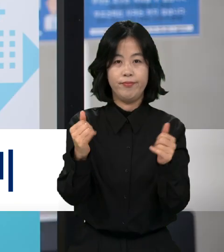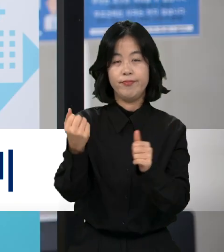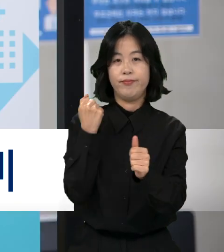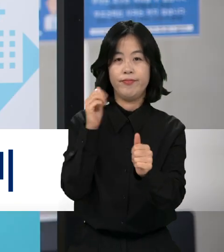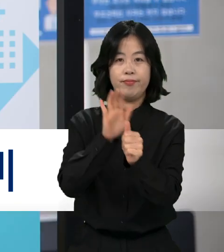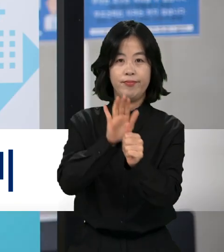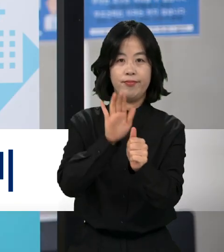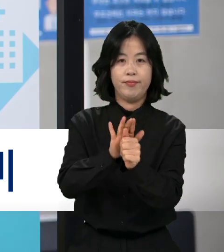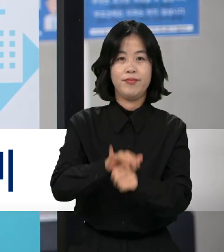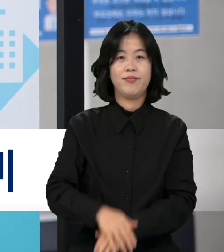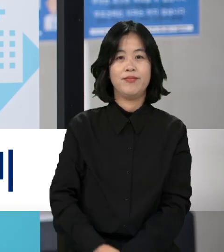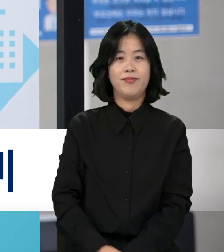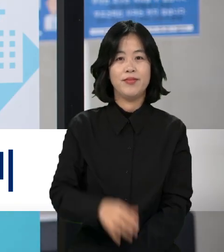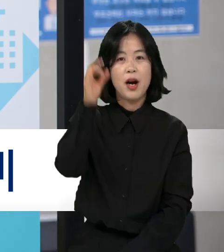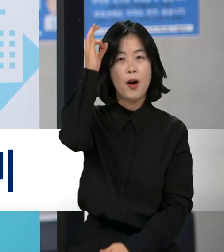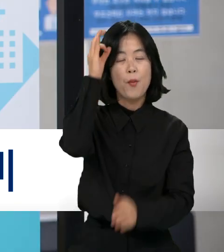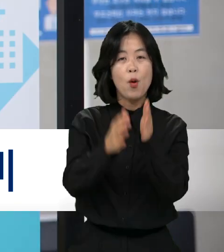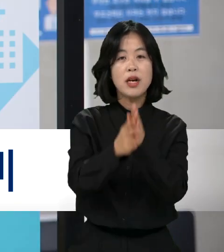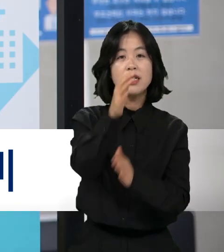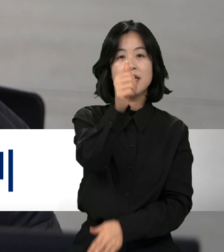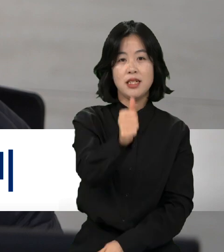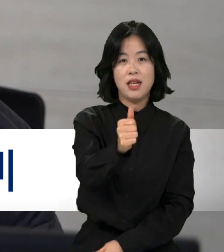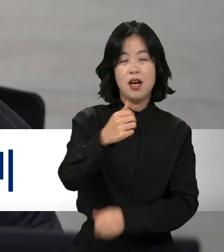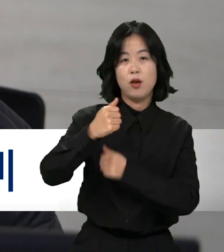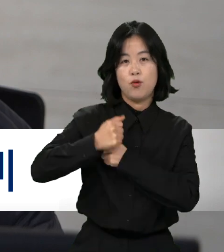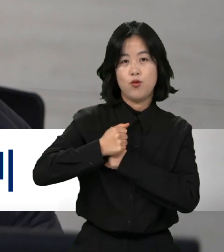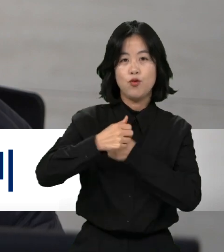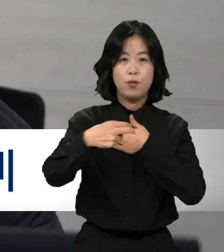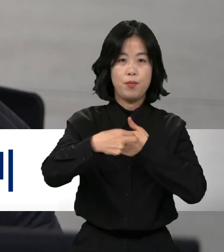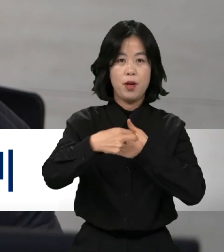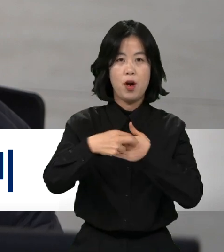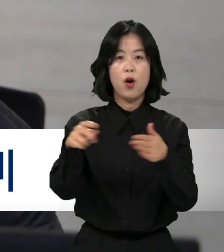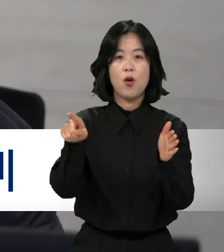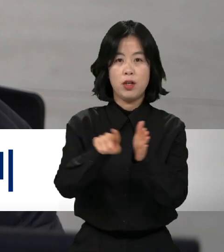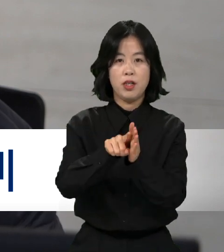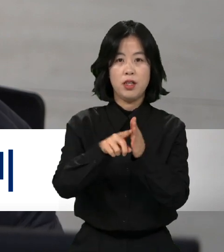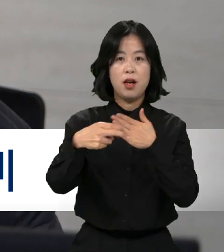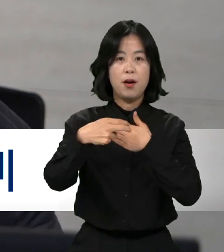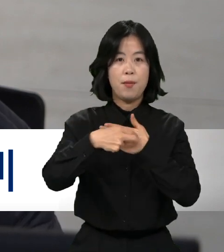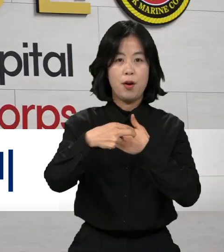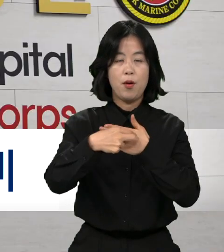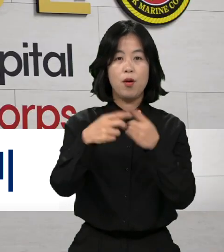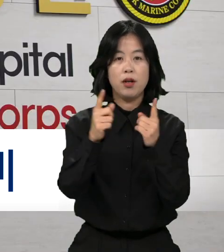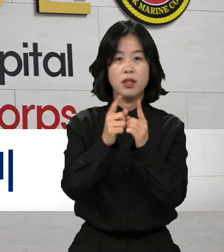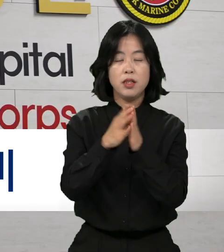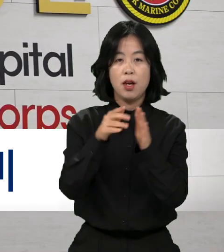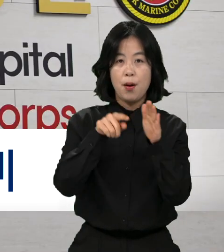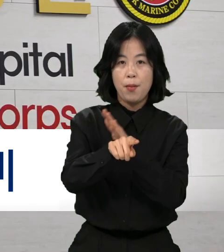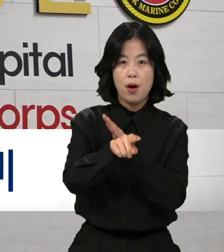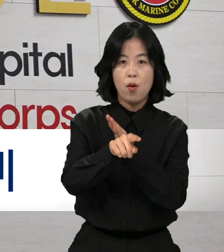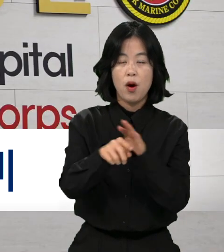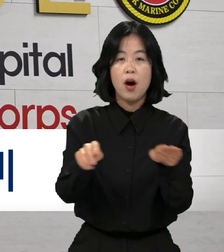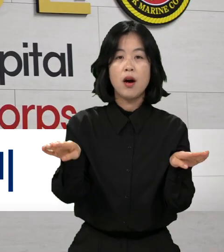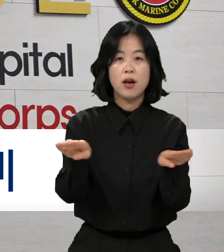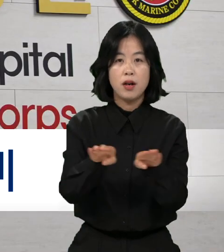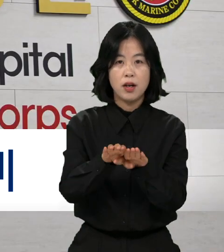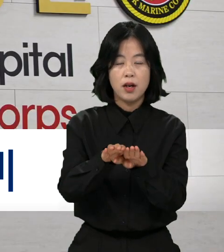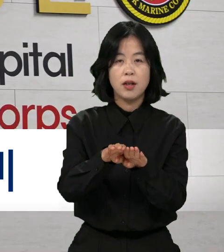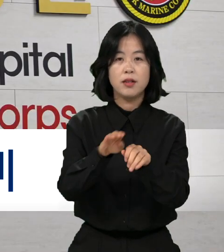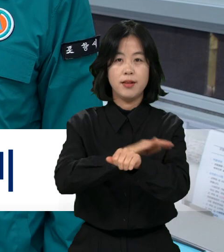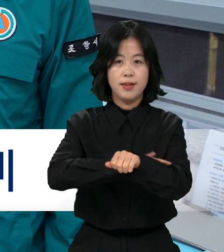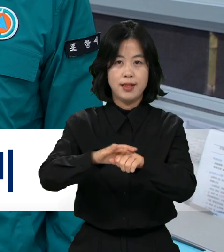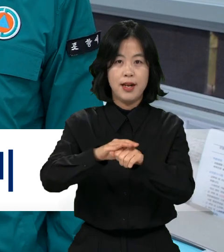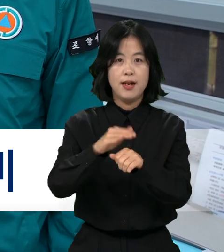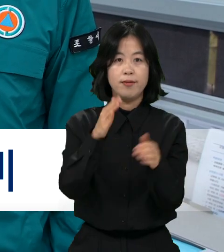관계자들을 격려했습니다 이날 해군 포항 병원과 포항 세명 기독 병원을 방문한 이강덕 시장은